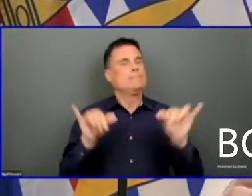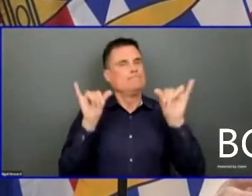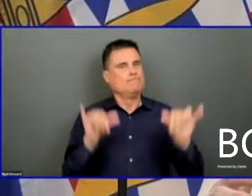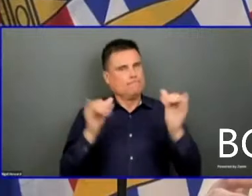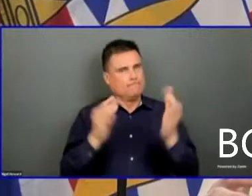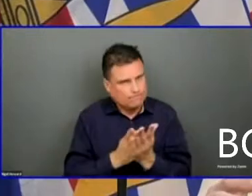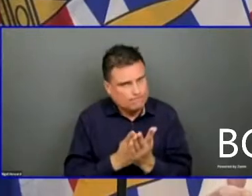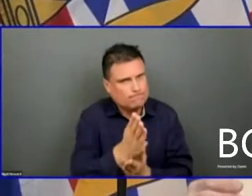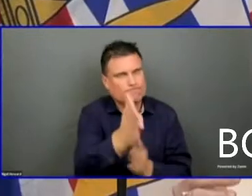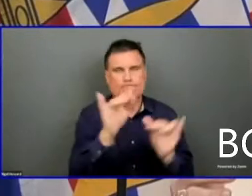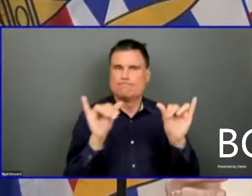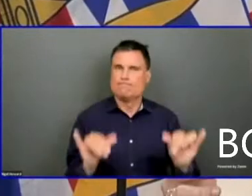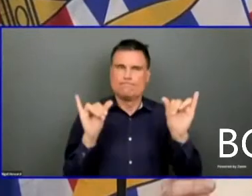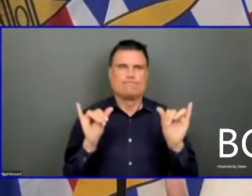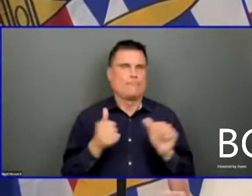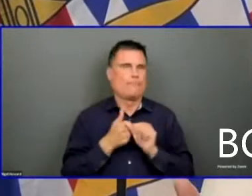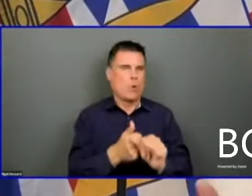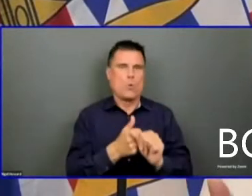正确的事情。